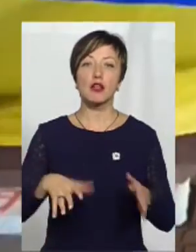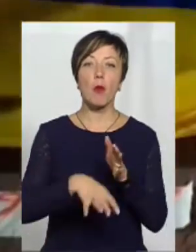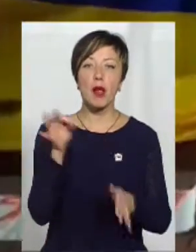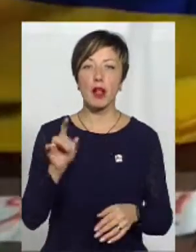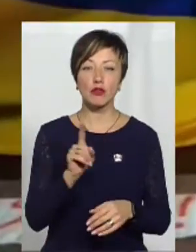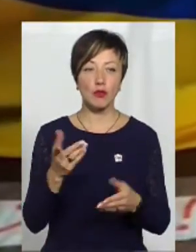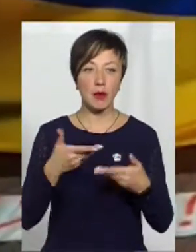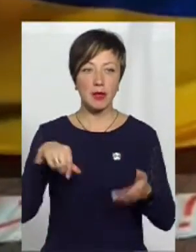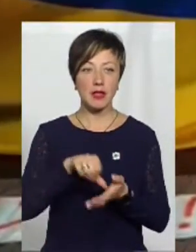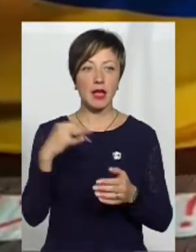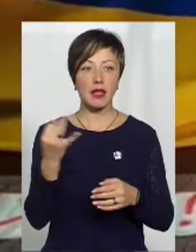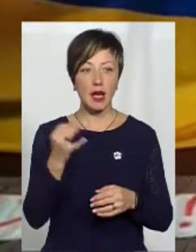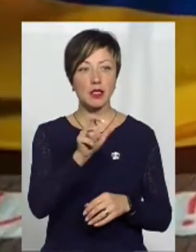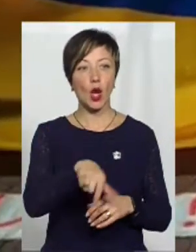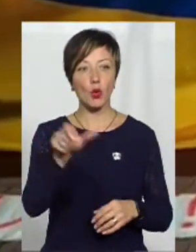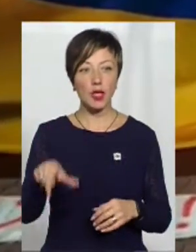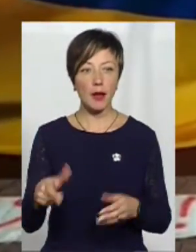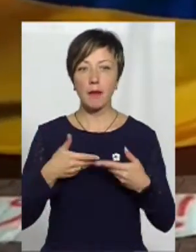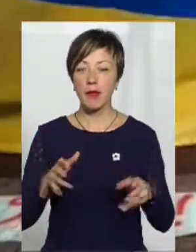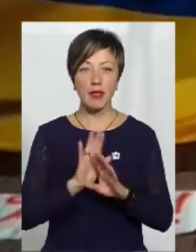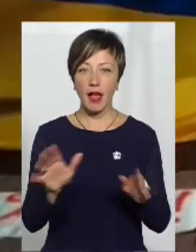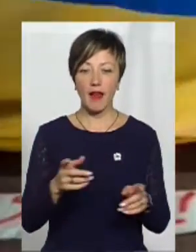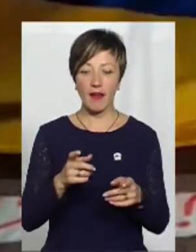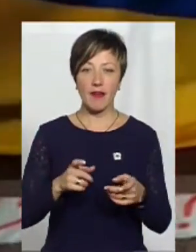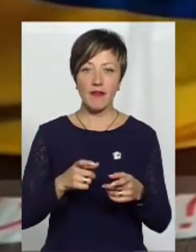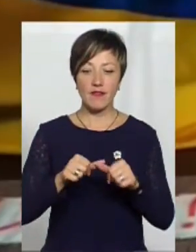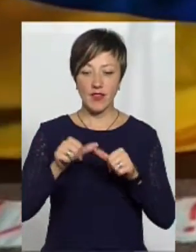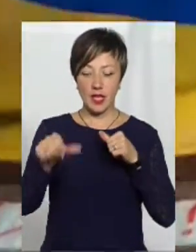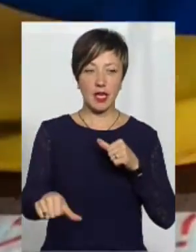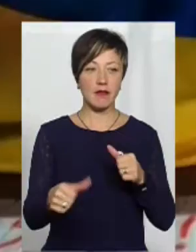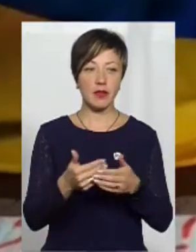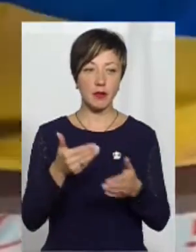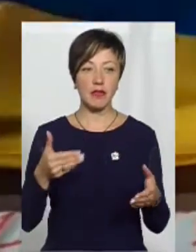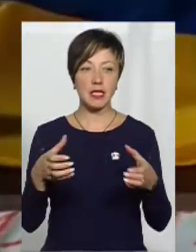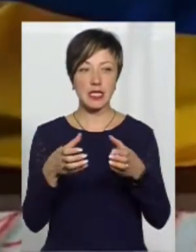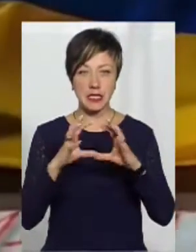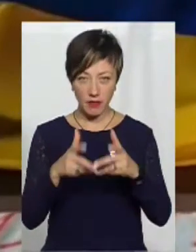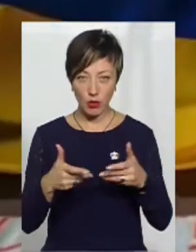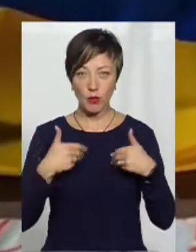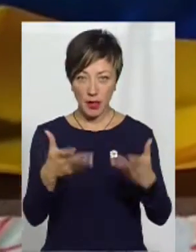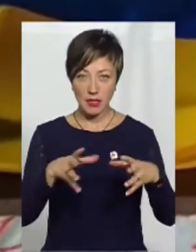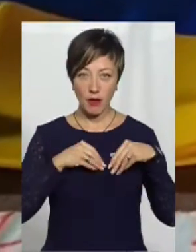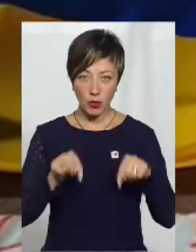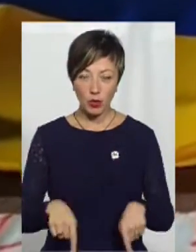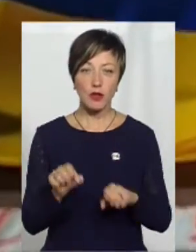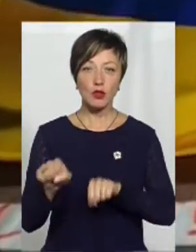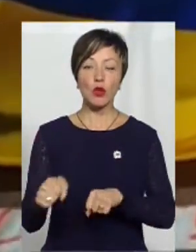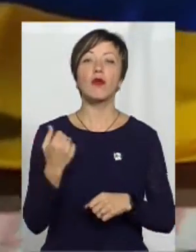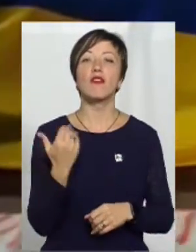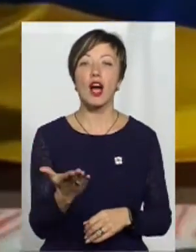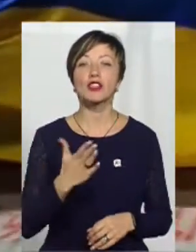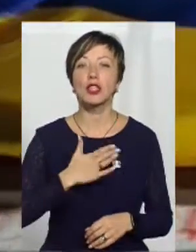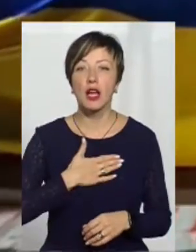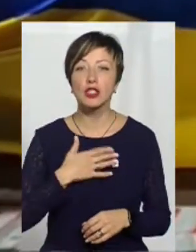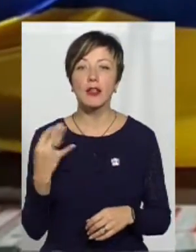щоб ми представляли інтереси людей. Ми не є відірваними від світу. Ми є з вами тут і відстоюємо ваші,